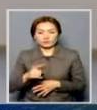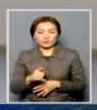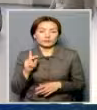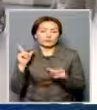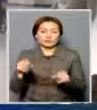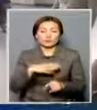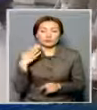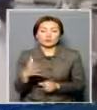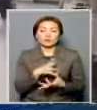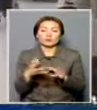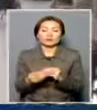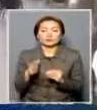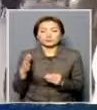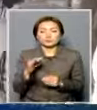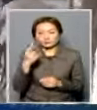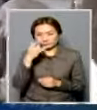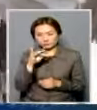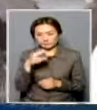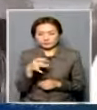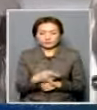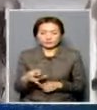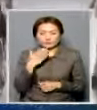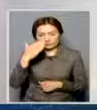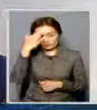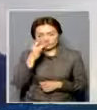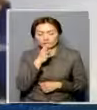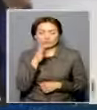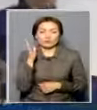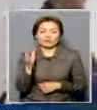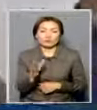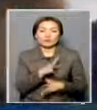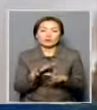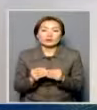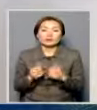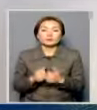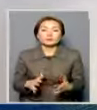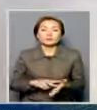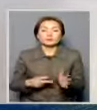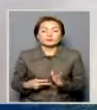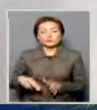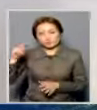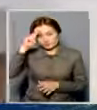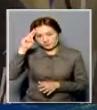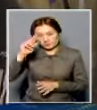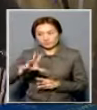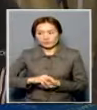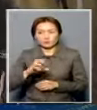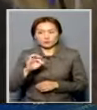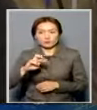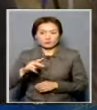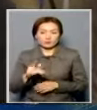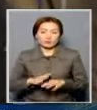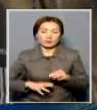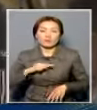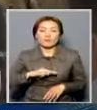реабилитация который пройдет в индийском районе у в летние месяцы здесь выпускники проекта участвует вместе с белорусскими